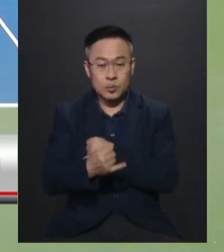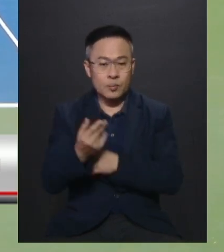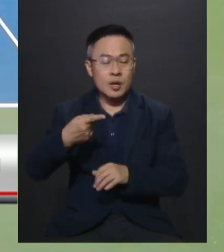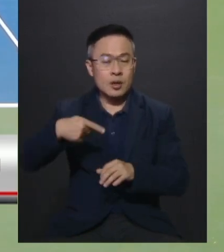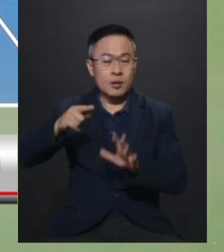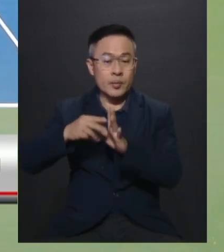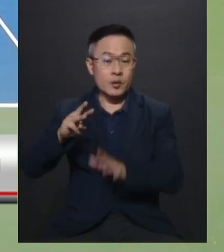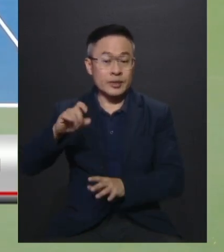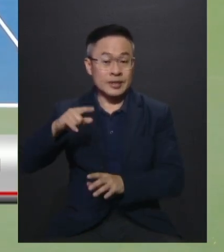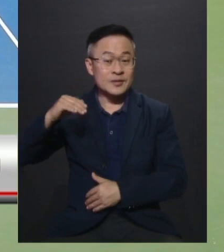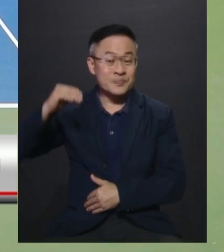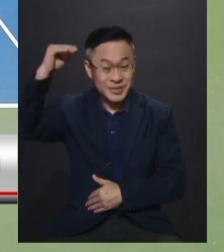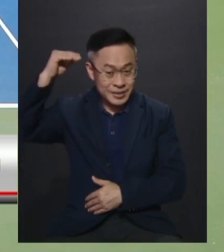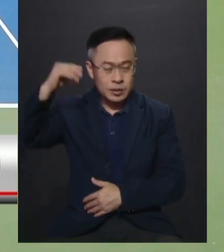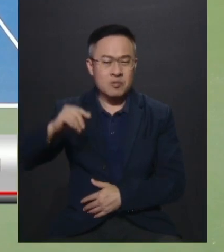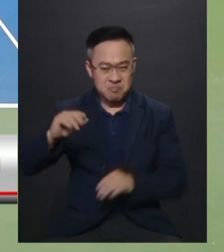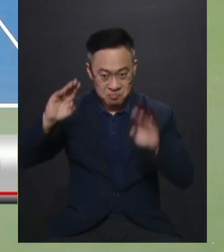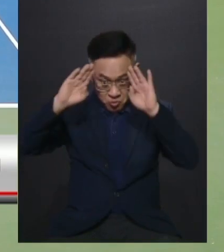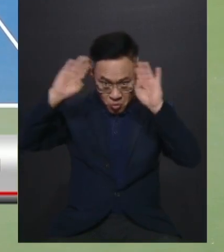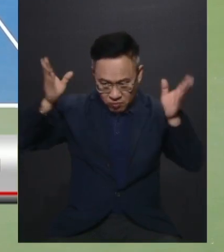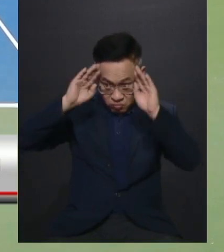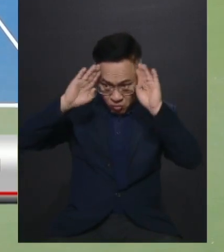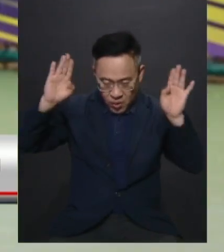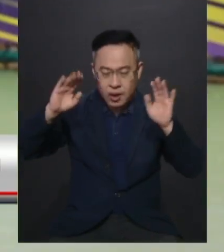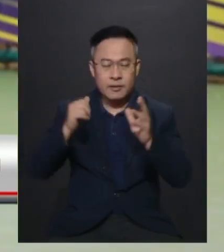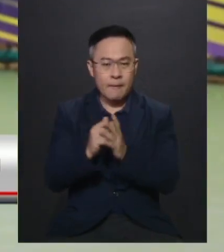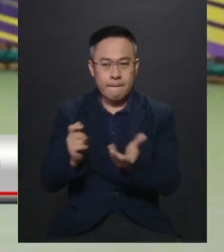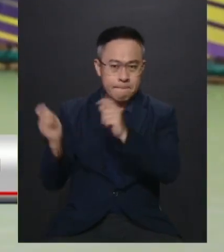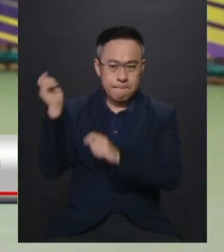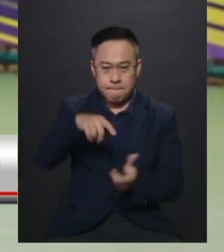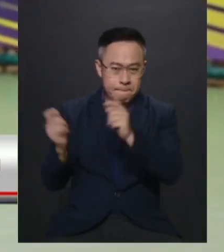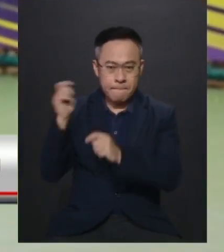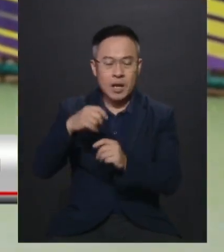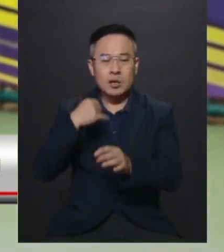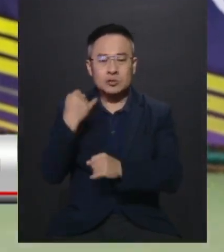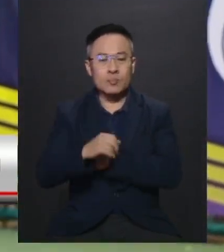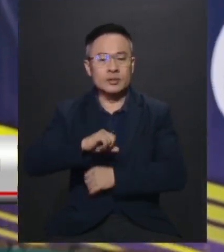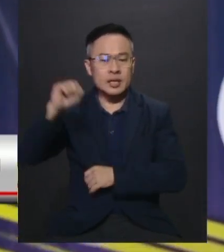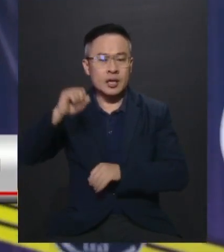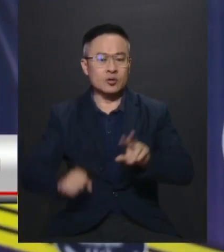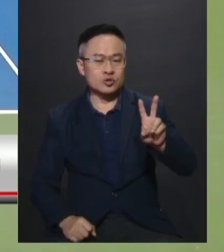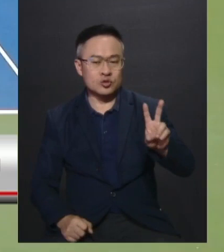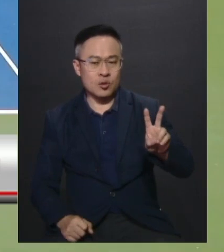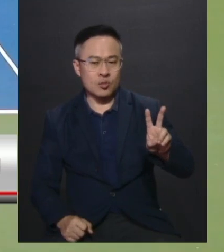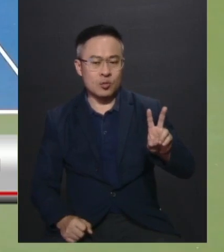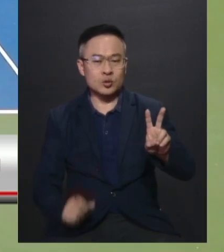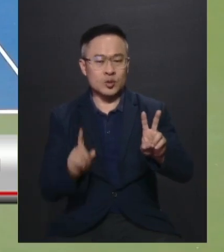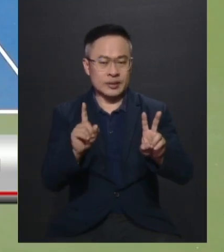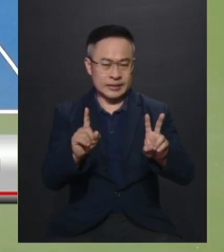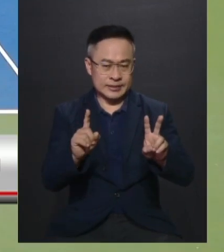าวินีที่มีความเก่าและมีความนิ่งนะคะในช่วงท้ายก็ปิดเกมเอาชนะไปได้2-1เซต